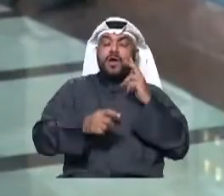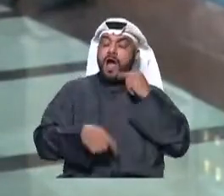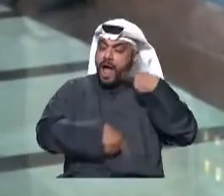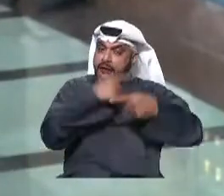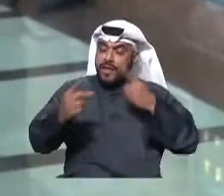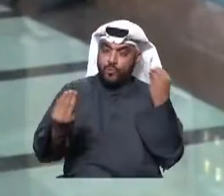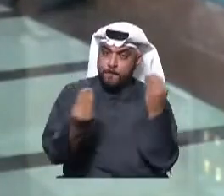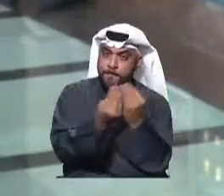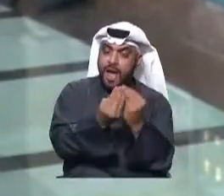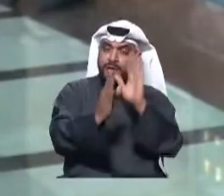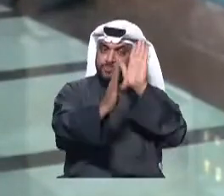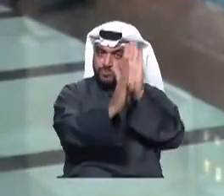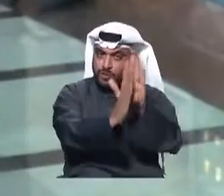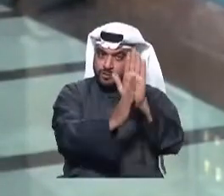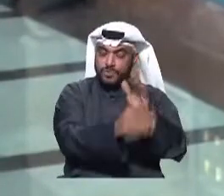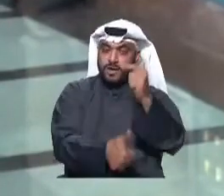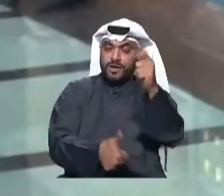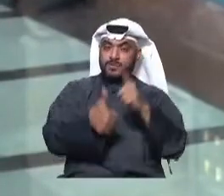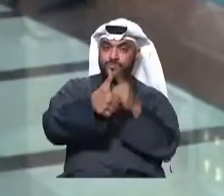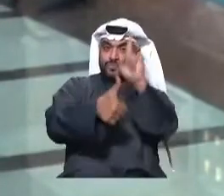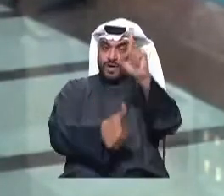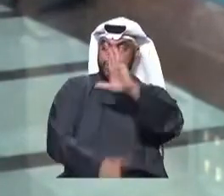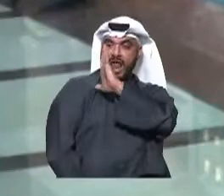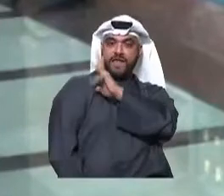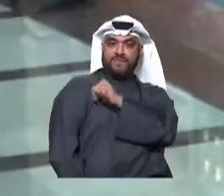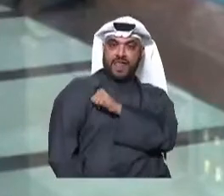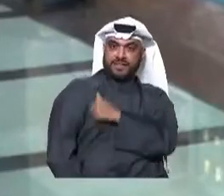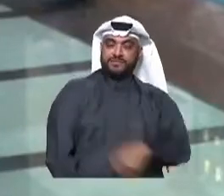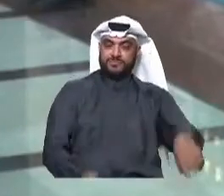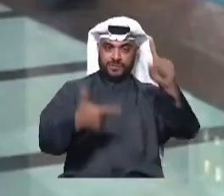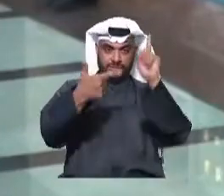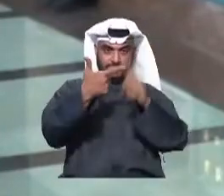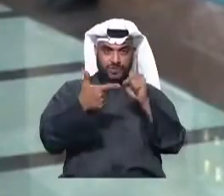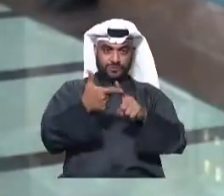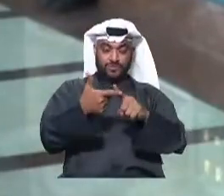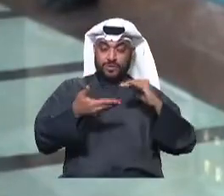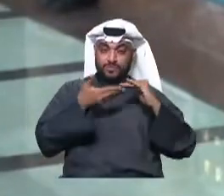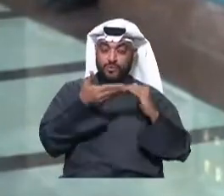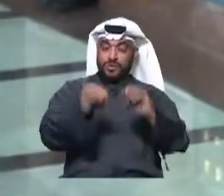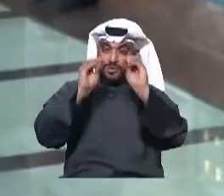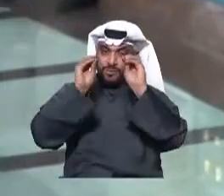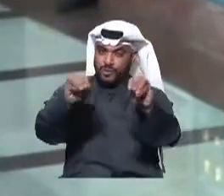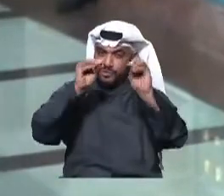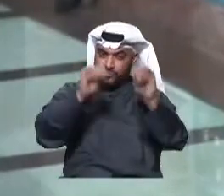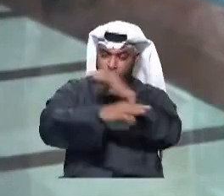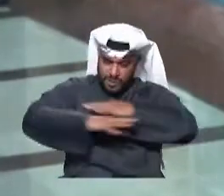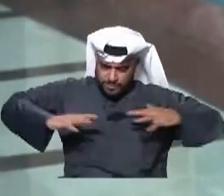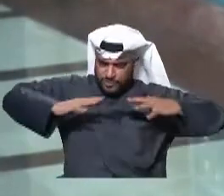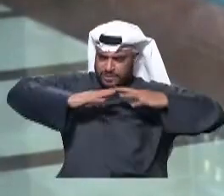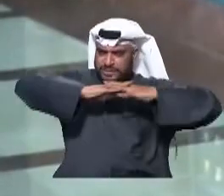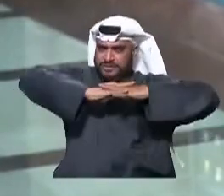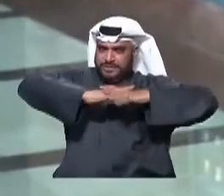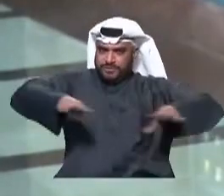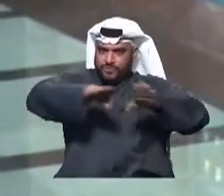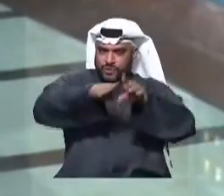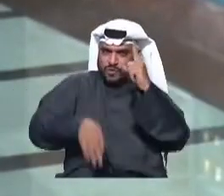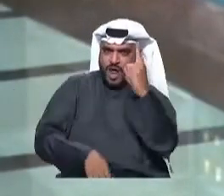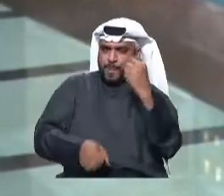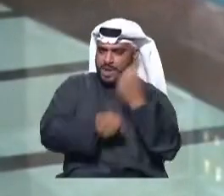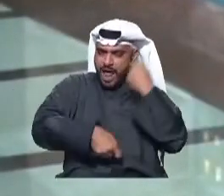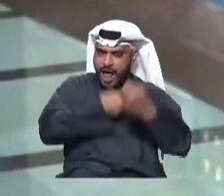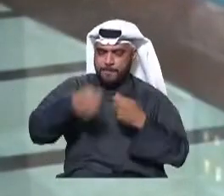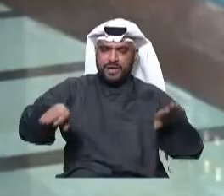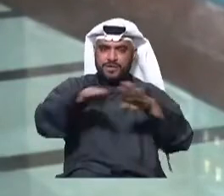متابعتها ودعمها، كالقضية الفلسطينية، فضلا عن دعواتها المستمرة لوحدة الصف وتعزيز العمل